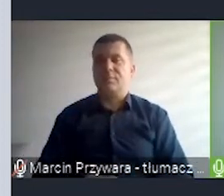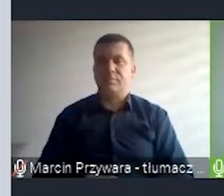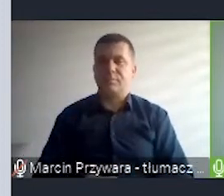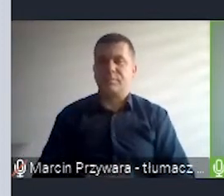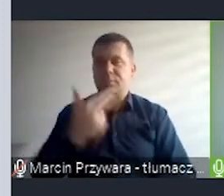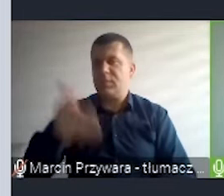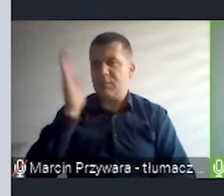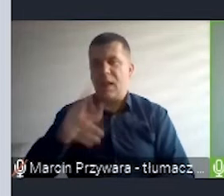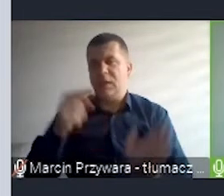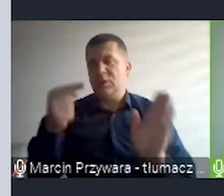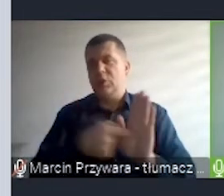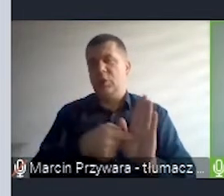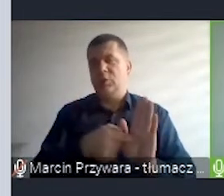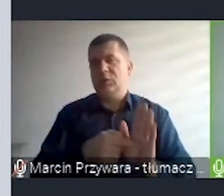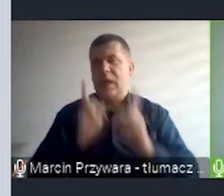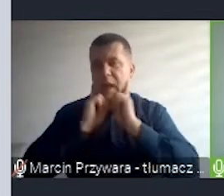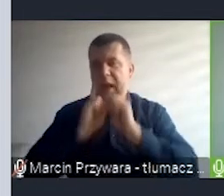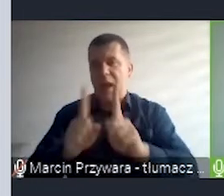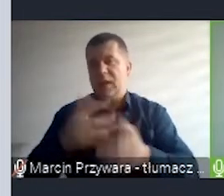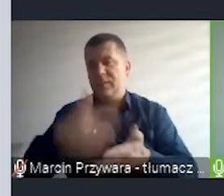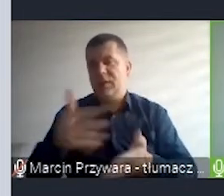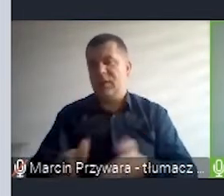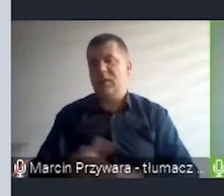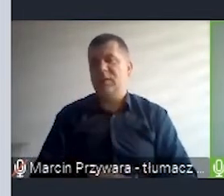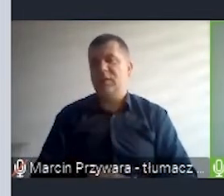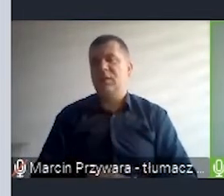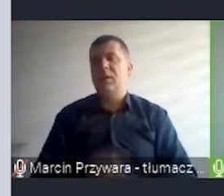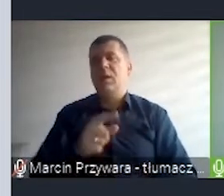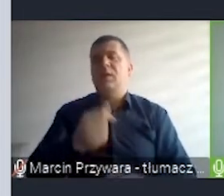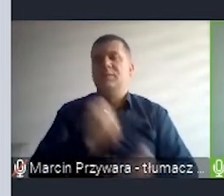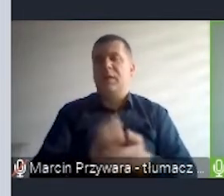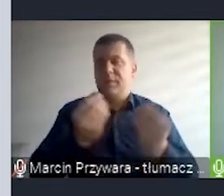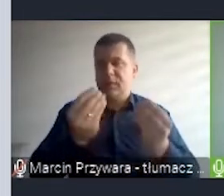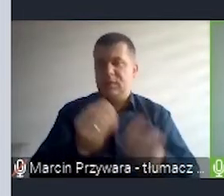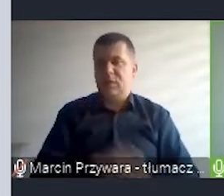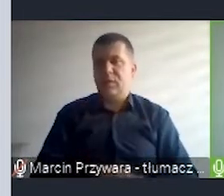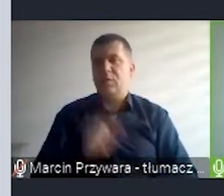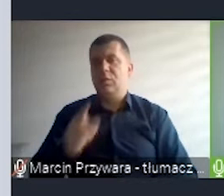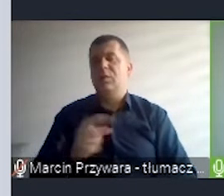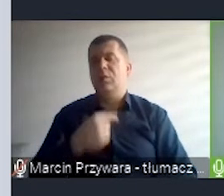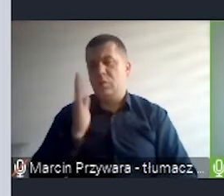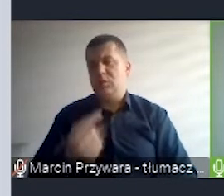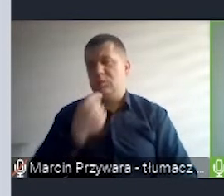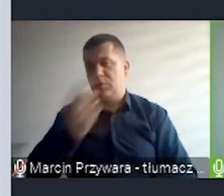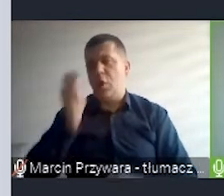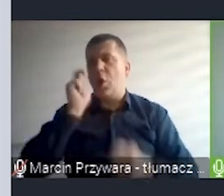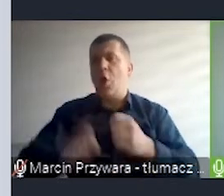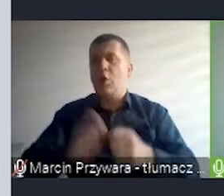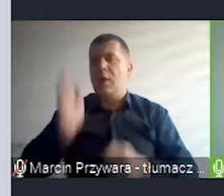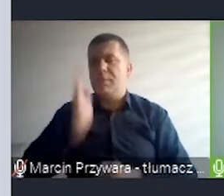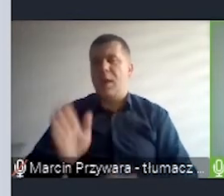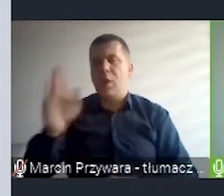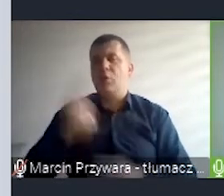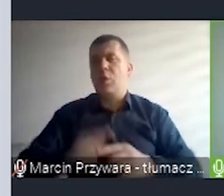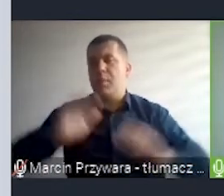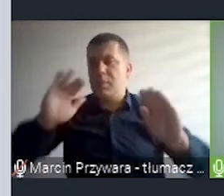nie będzie dotyczyła realnych wydatków i nie będzie dotyczyła dokumentów finansowych. Tu zapowiadałem Państwu, że kontrolerzy będą mieli trochę